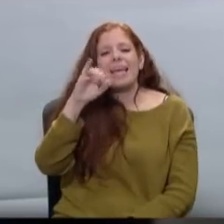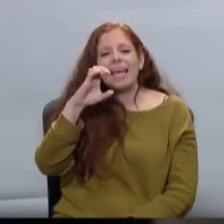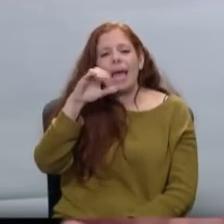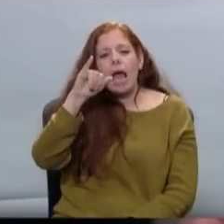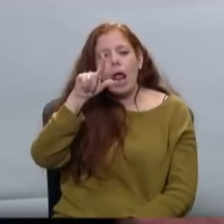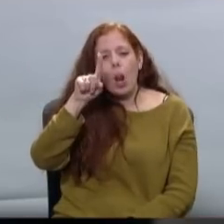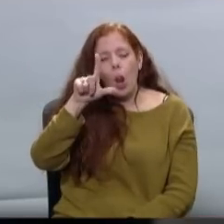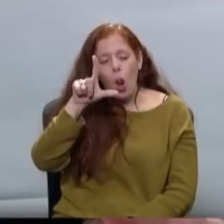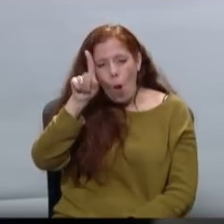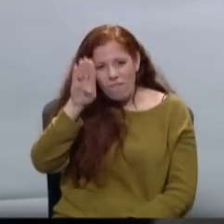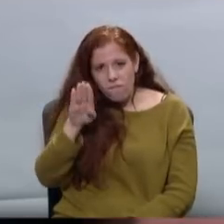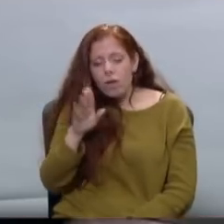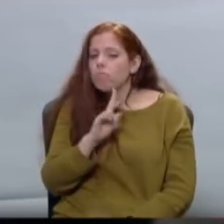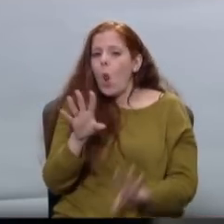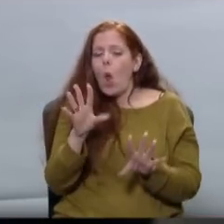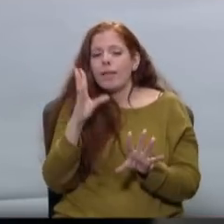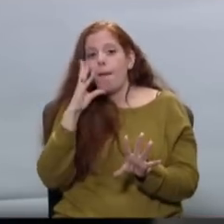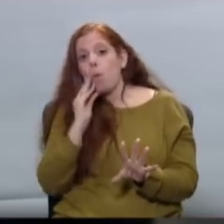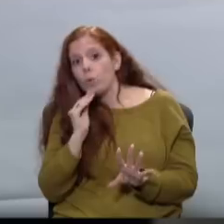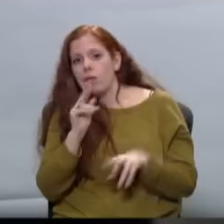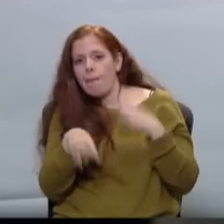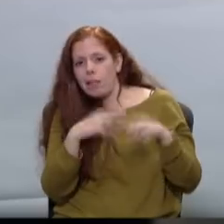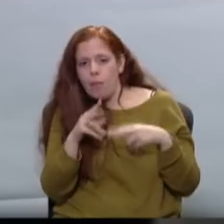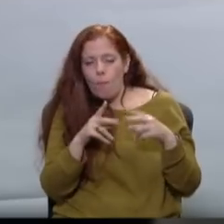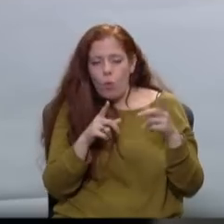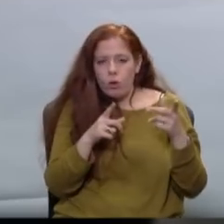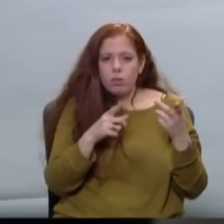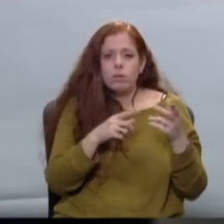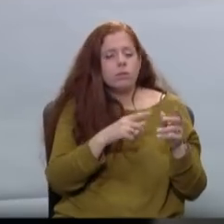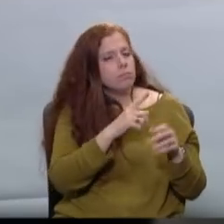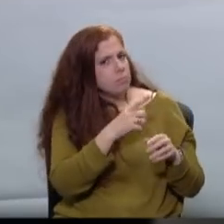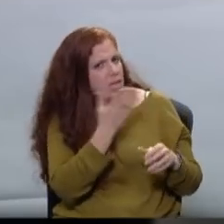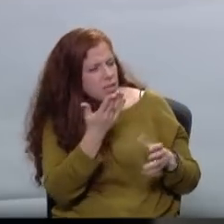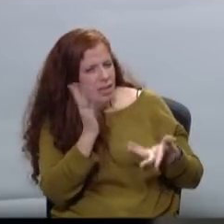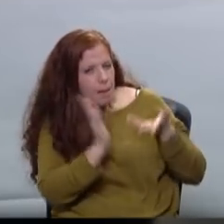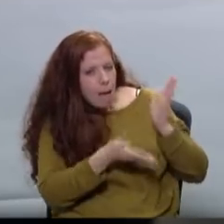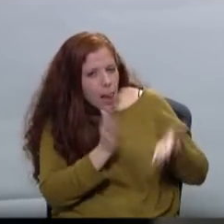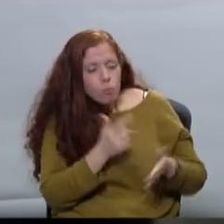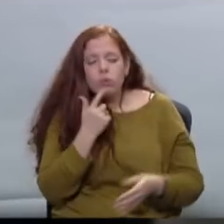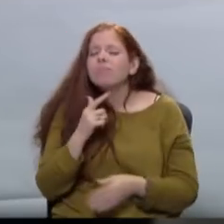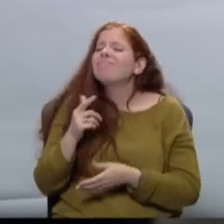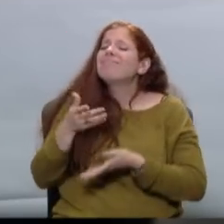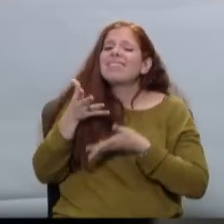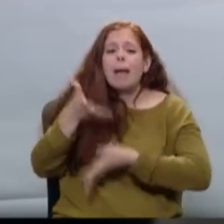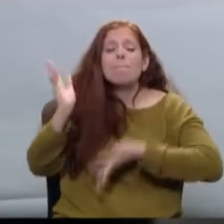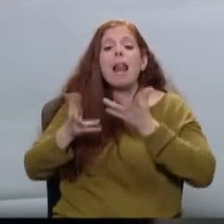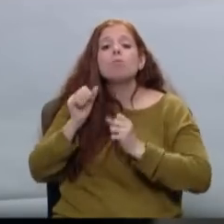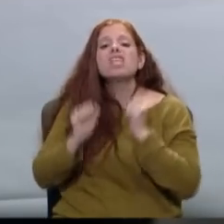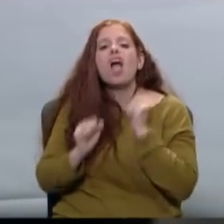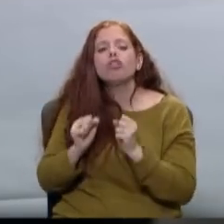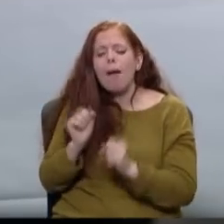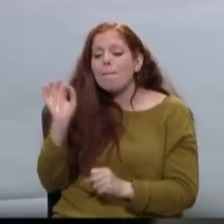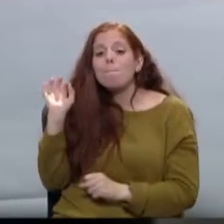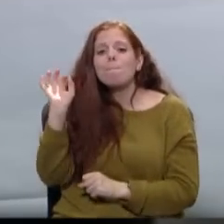מרוצה מרופאה כזו או אחרת מטיפול, היא חשבה, היא שקטה, אבל לא חשוב. כן, נקטה באלימות מטורפת שם. נקטה באלימות קשה,